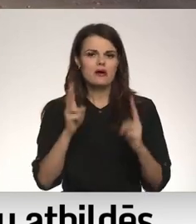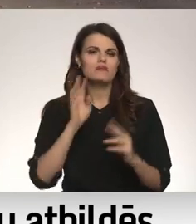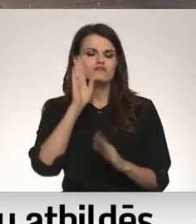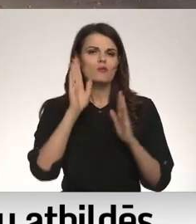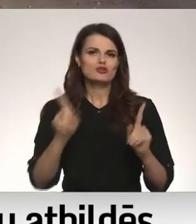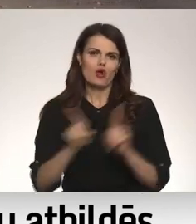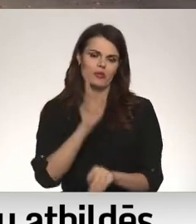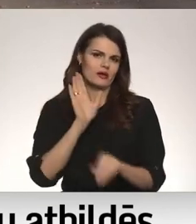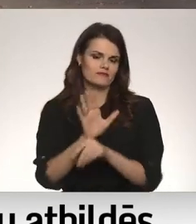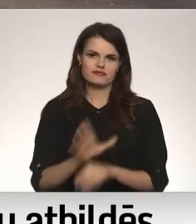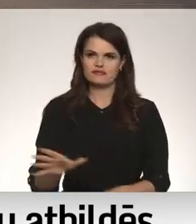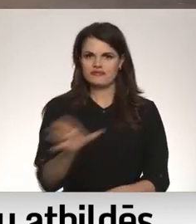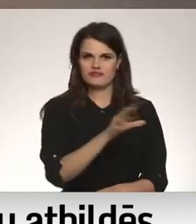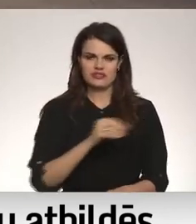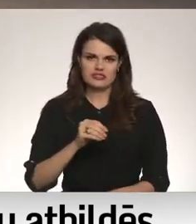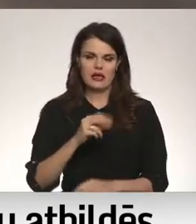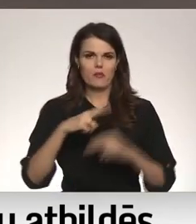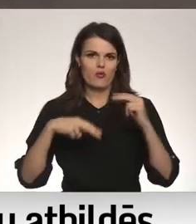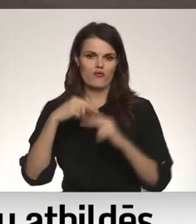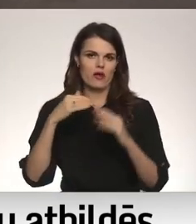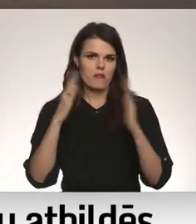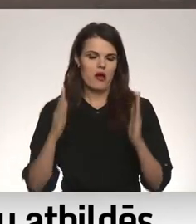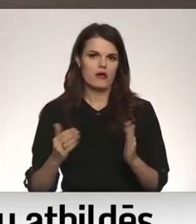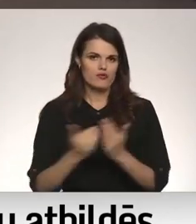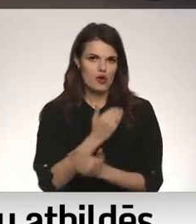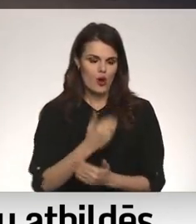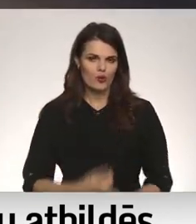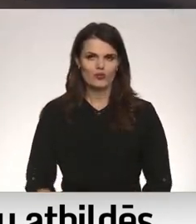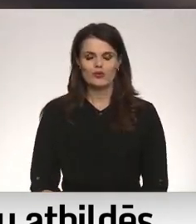Vita Onstret, Ivans Milovs, Andris Sarma, Latvijas televīzija.